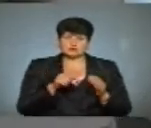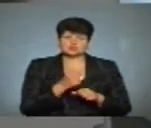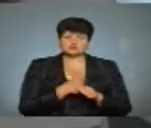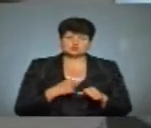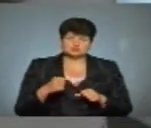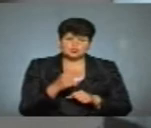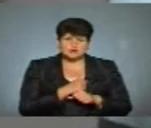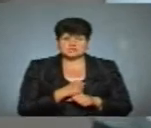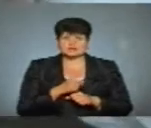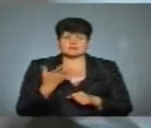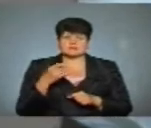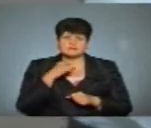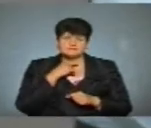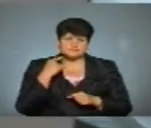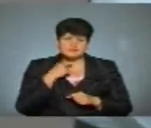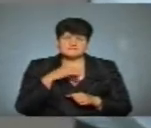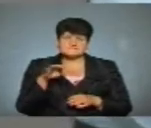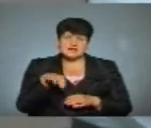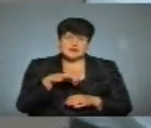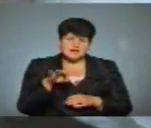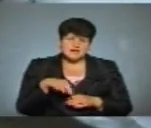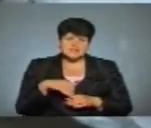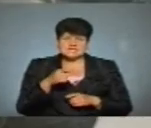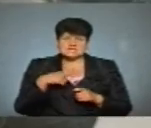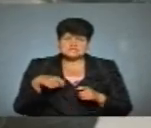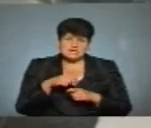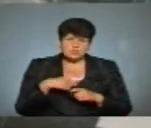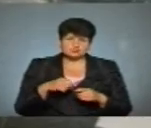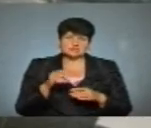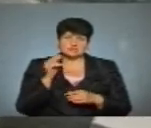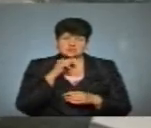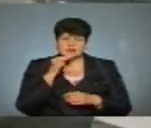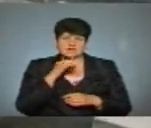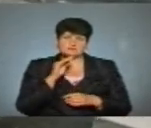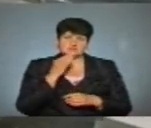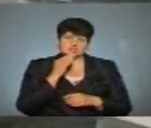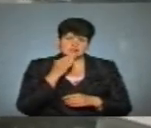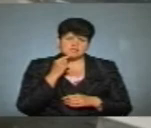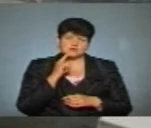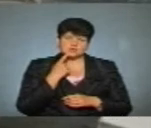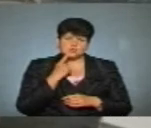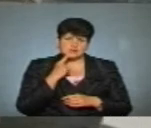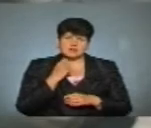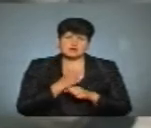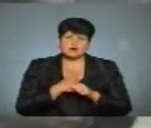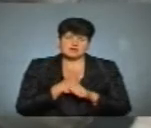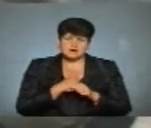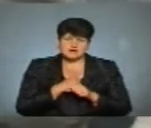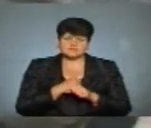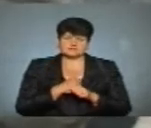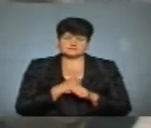тушонку, варення, закрутки різноманітні, чай, печення, цукерки, кава